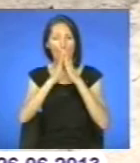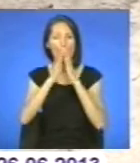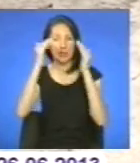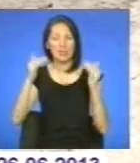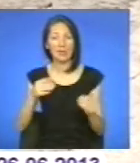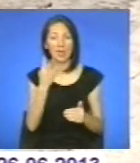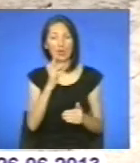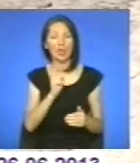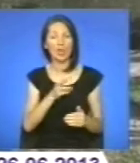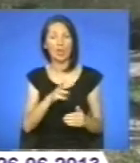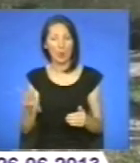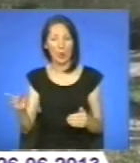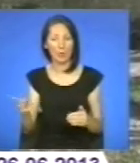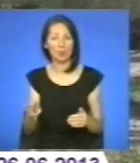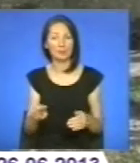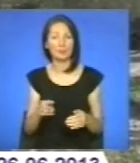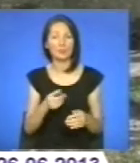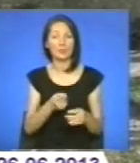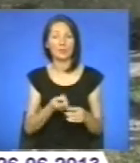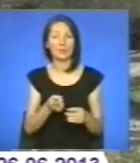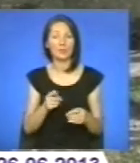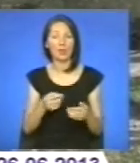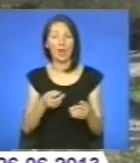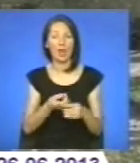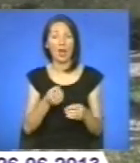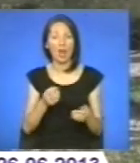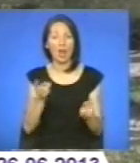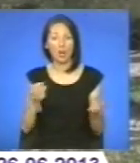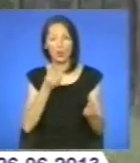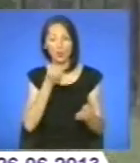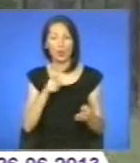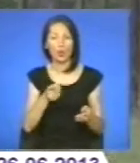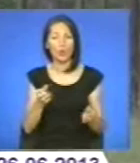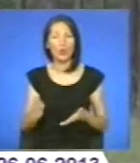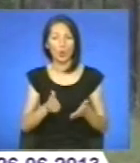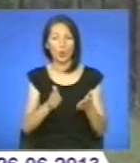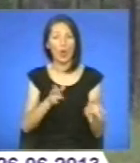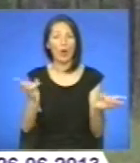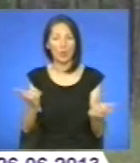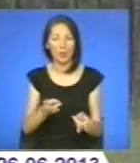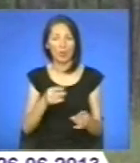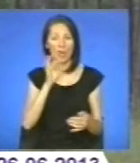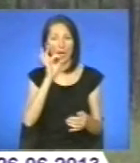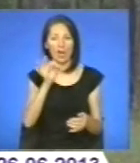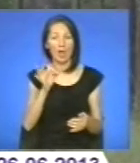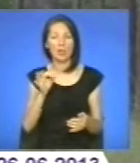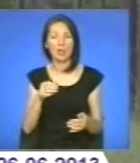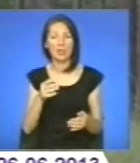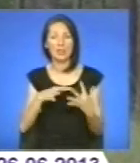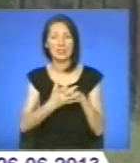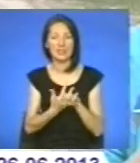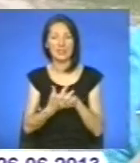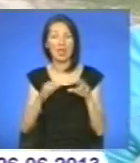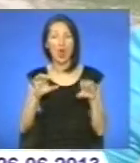сказати, символічною. Але інфраструктура, у тому числі і добра дорога, необхідні, зазначає Дунаївський сільський голова Євгенія